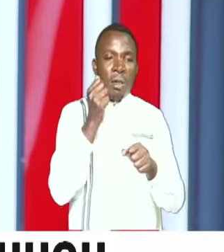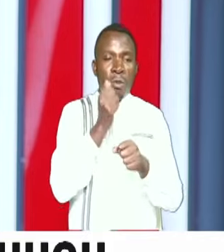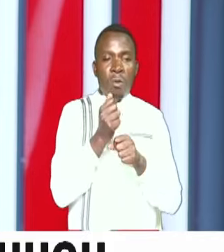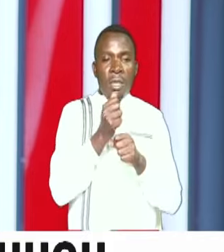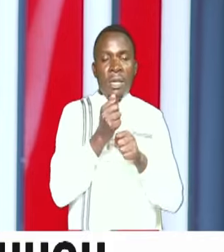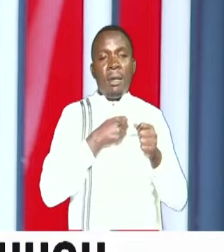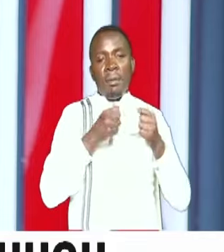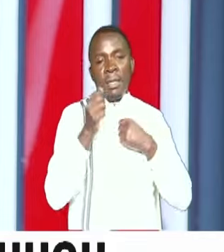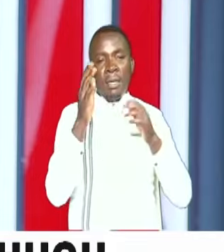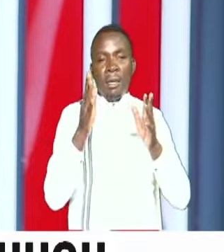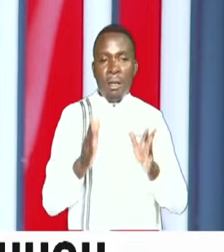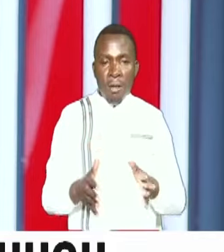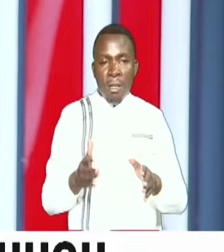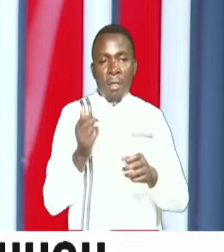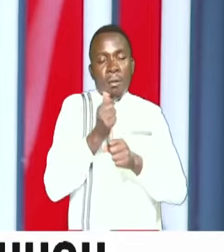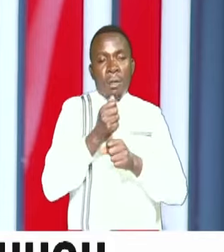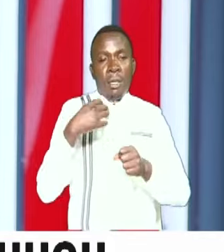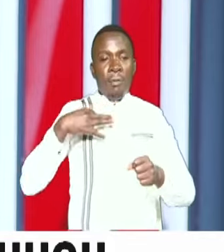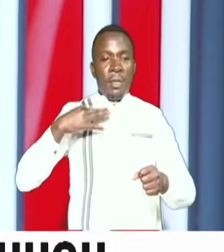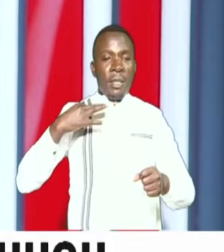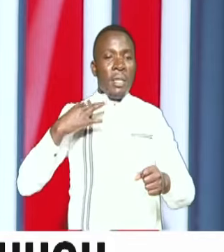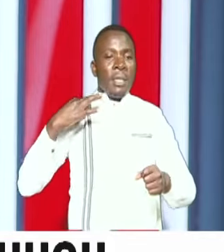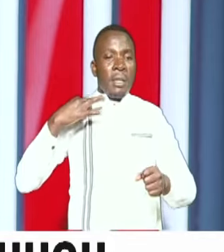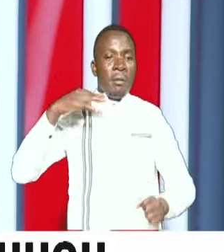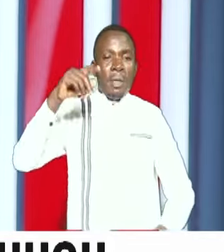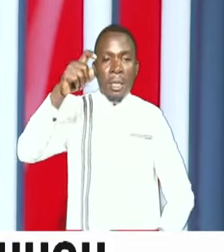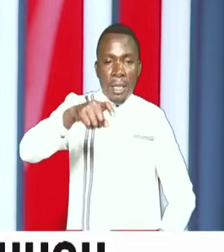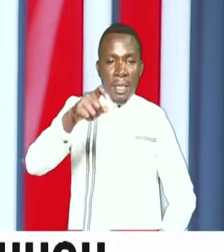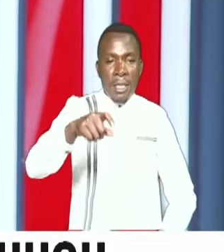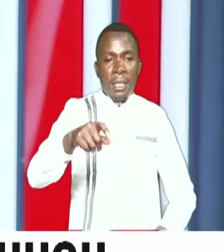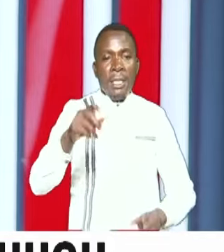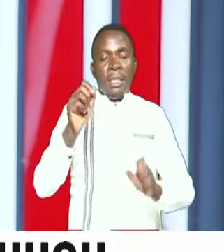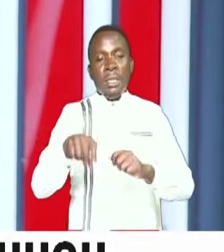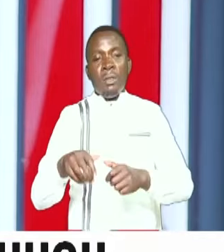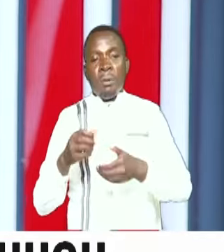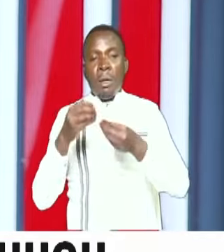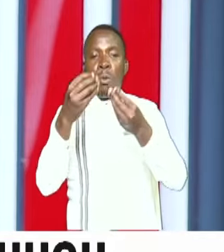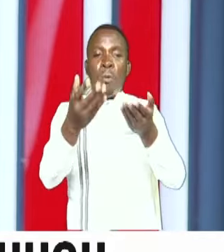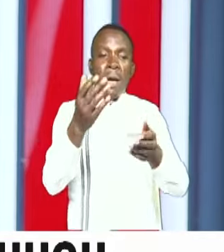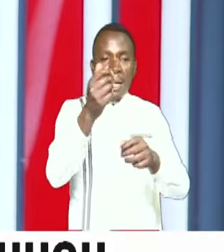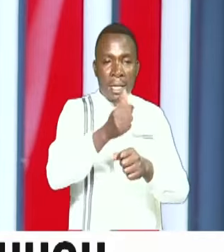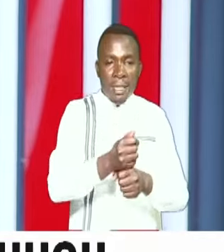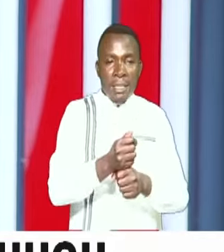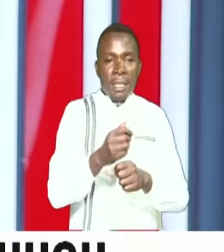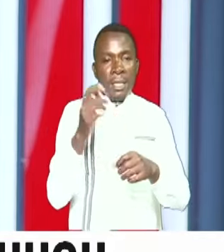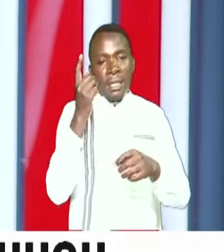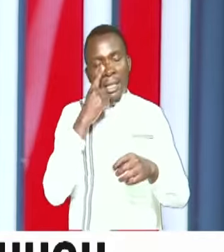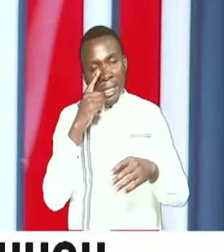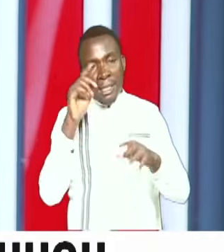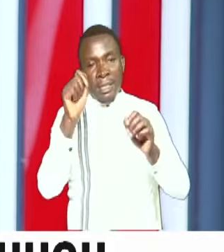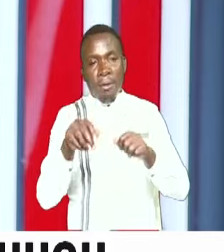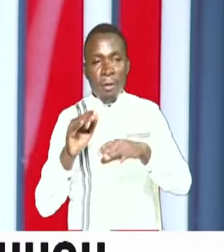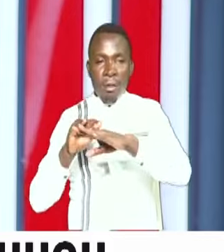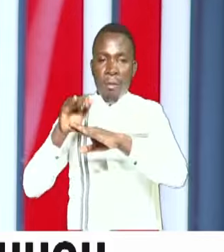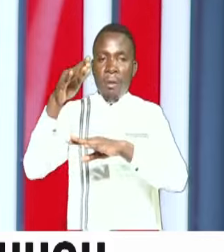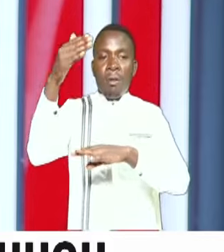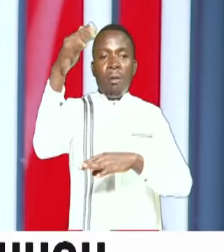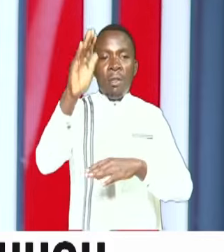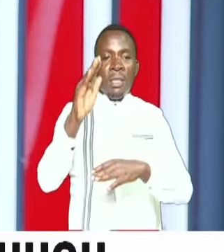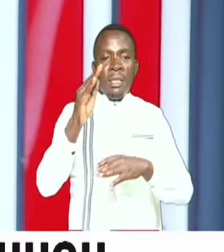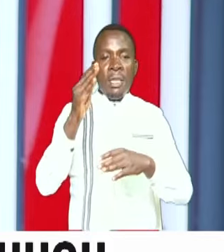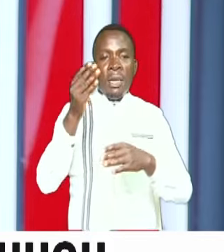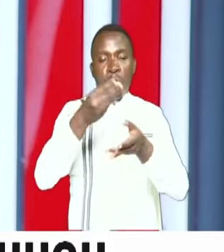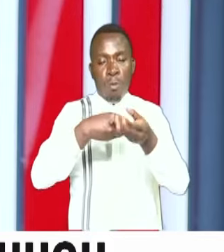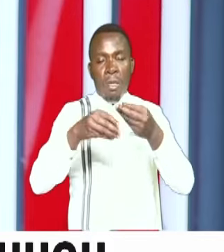abanyarwanda imyambaro bakeneye kandi zikabasha no kubaha akazi kandi zikabasha no kohereza ku masoko mpuzamahanga